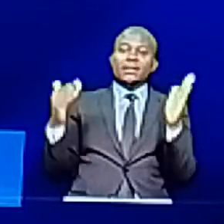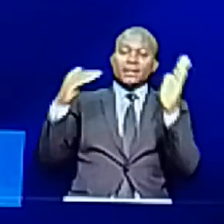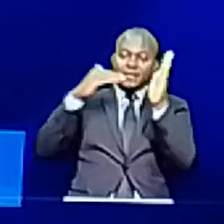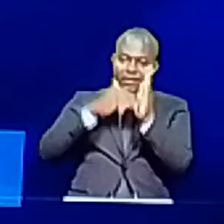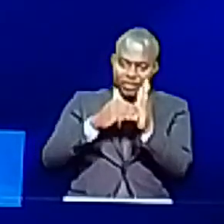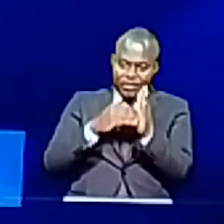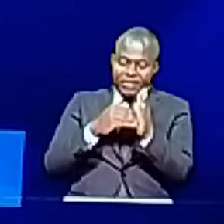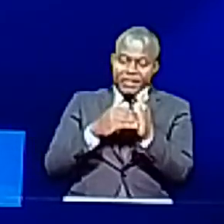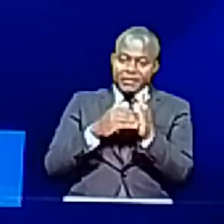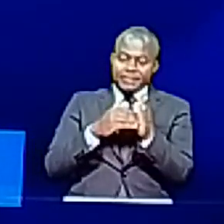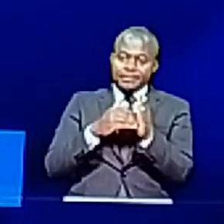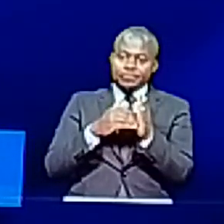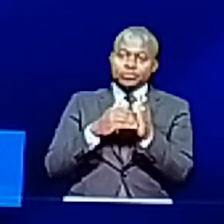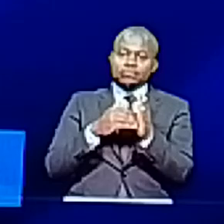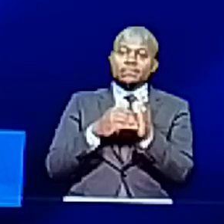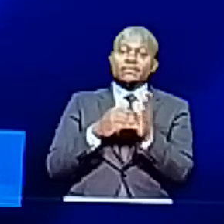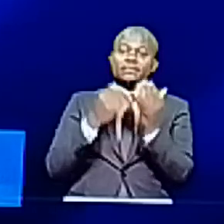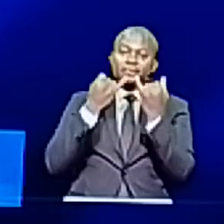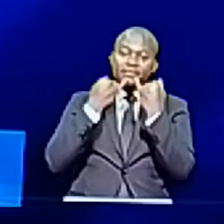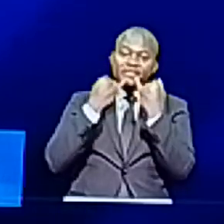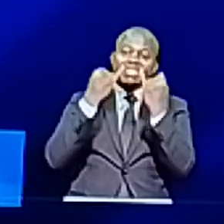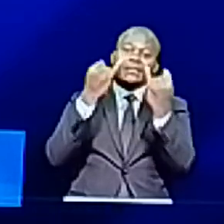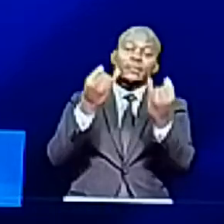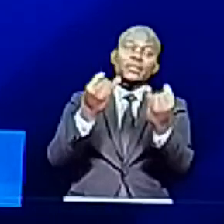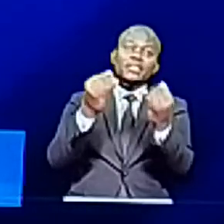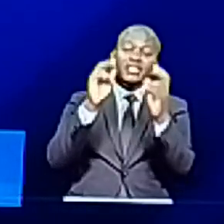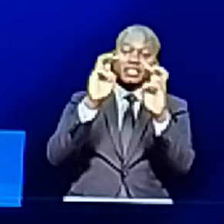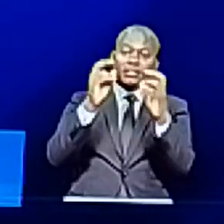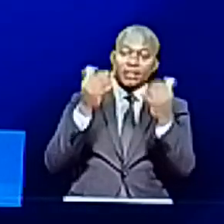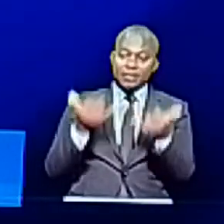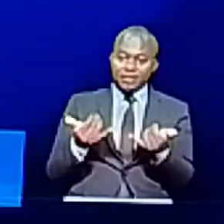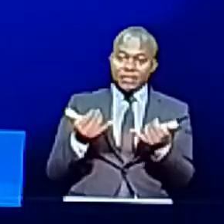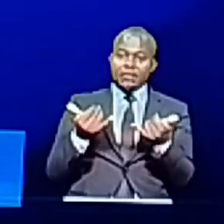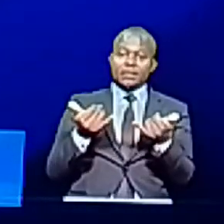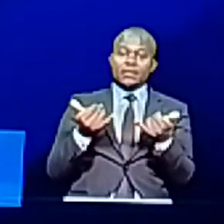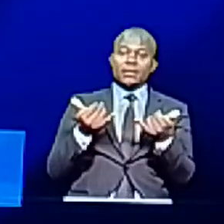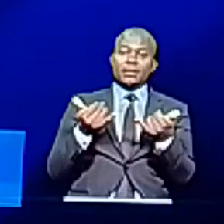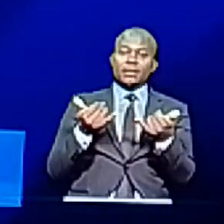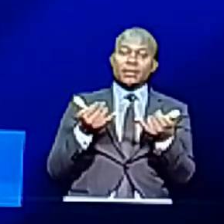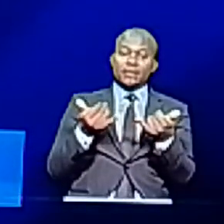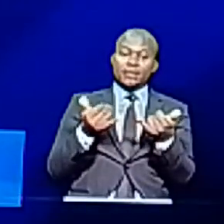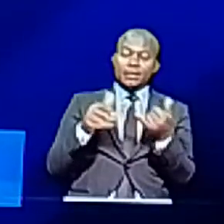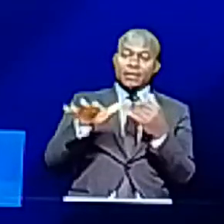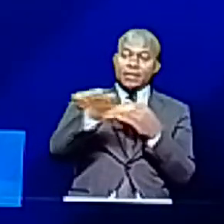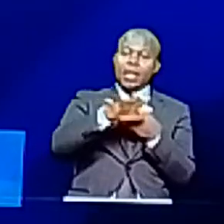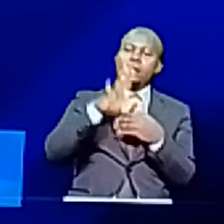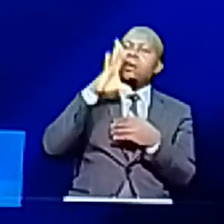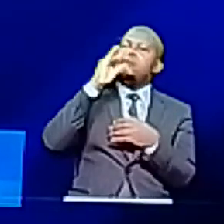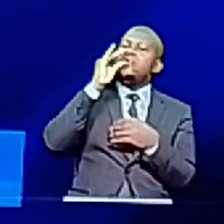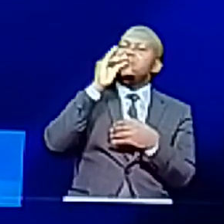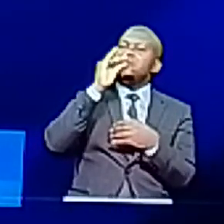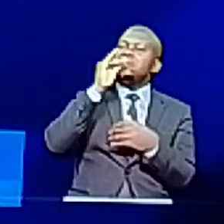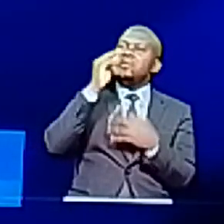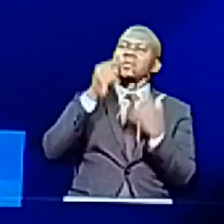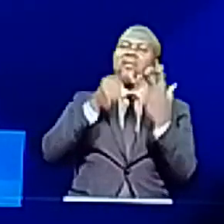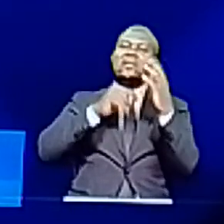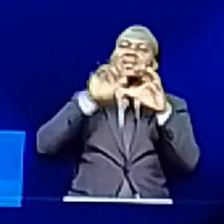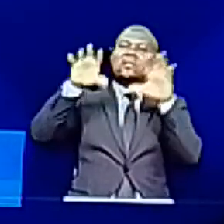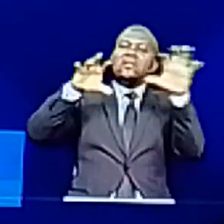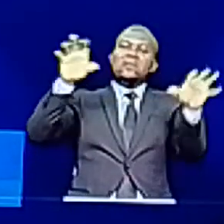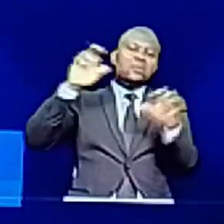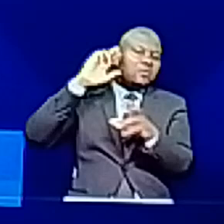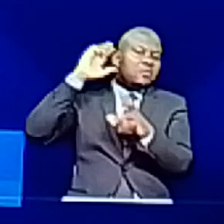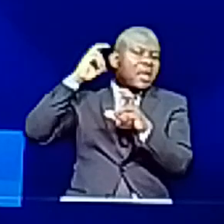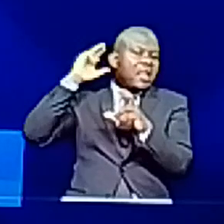kandi ndabamenyesha ko aba ngaba birirwa bavuga hirya no hino ku